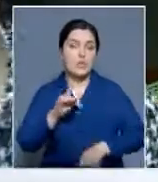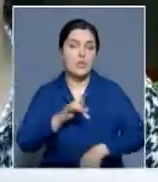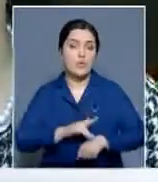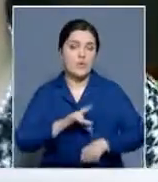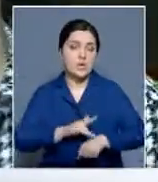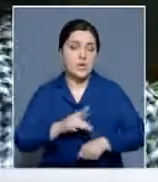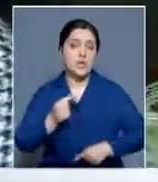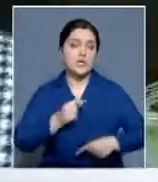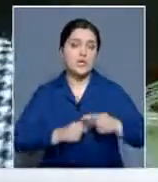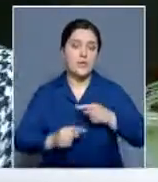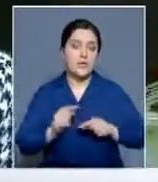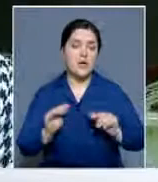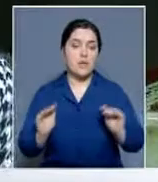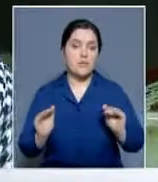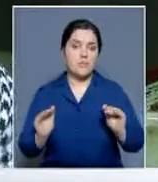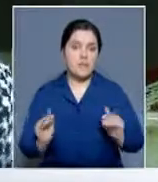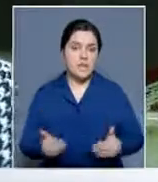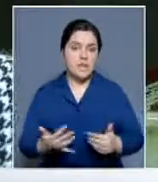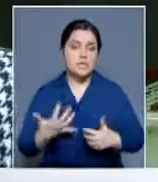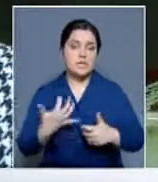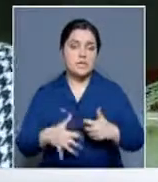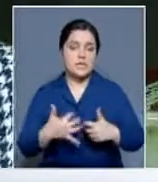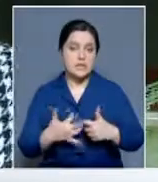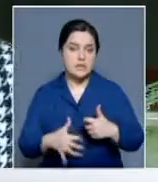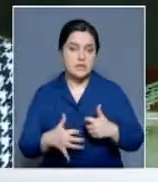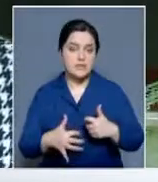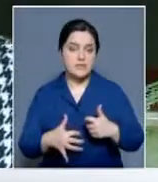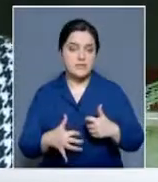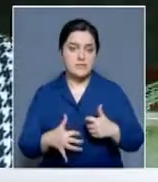предпринимательство микро, среднего, малого.